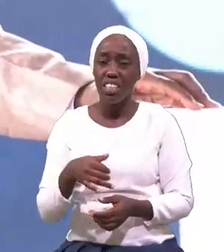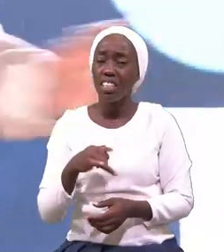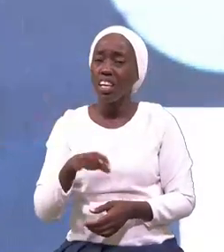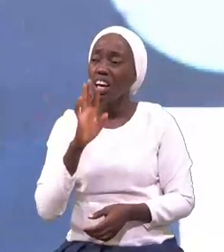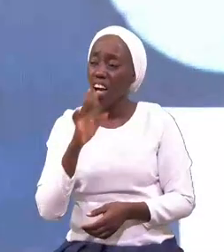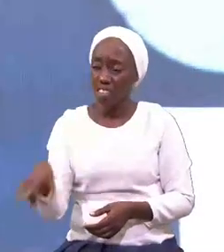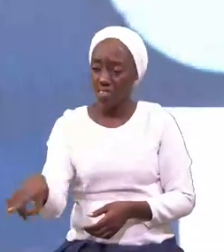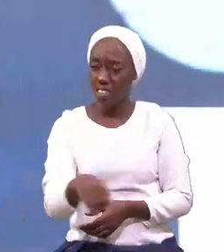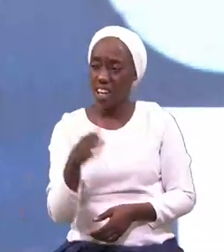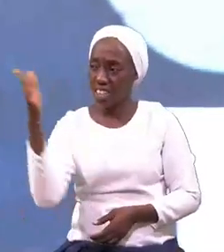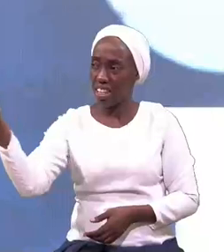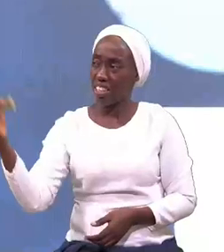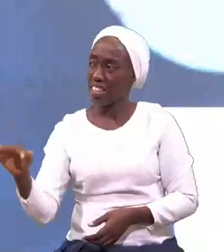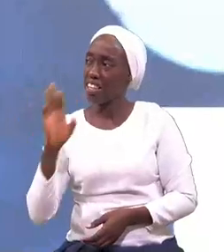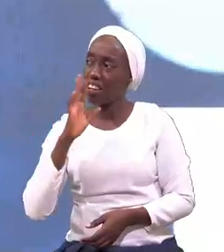Et ils sont là, toujours là.